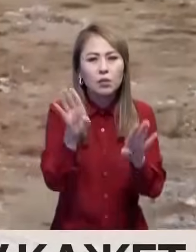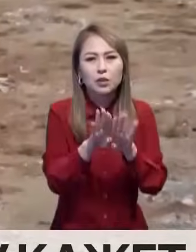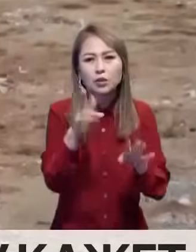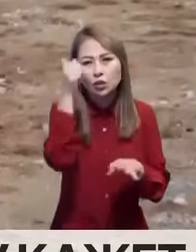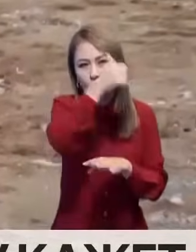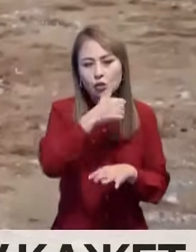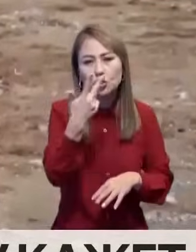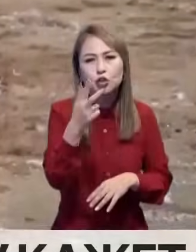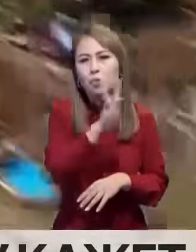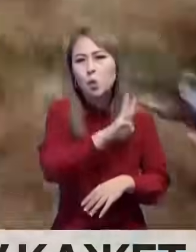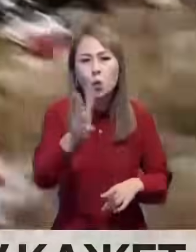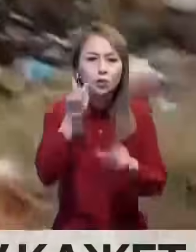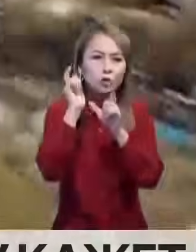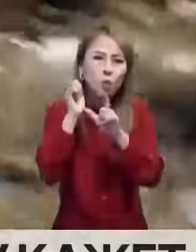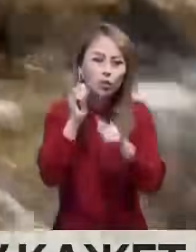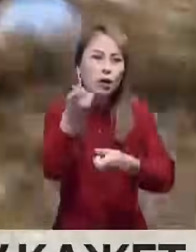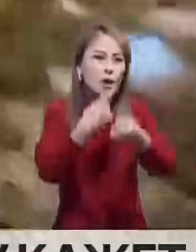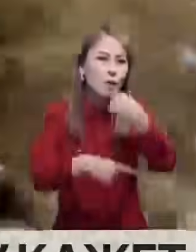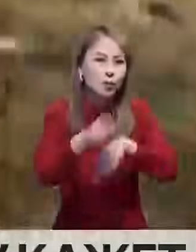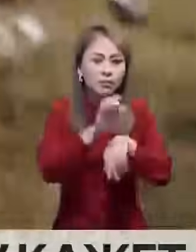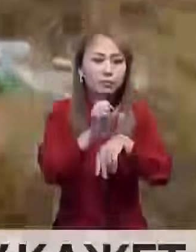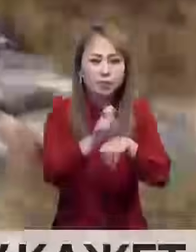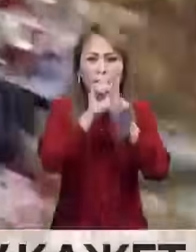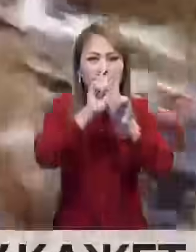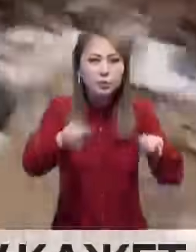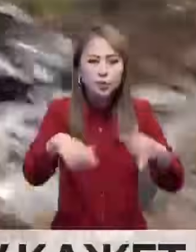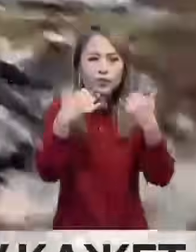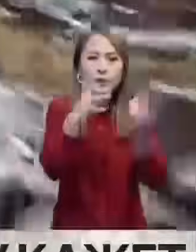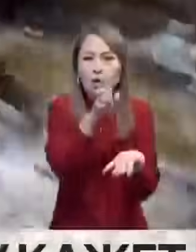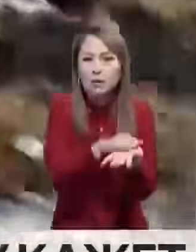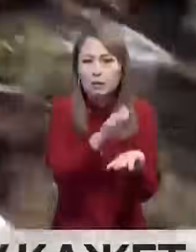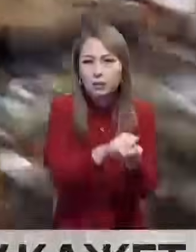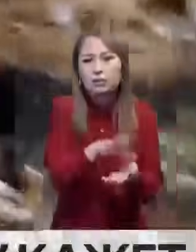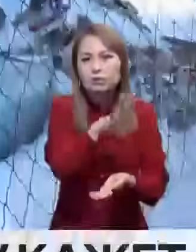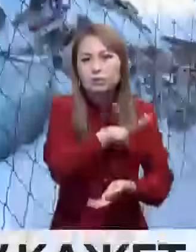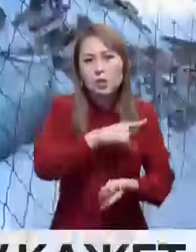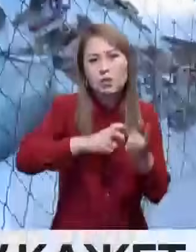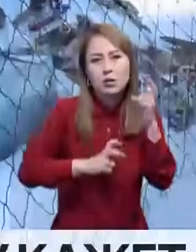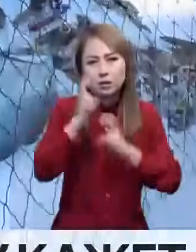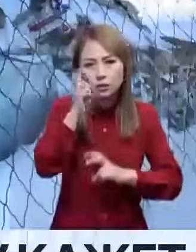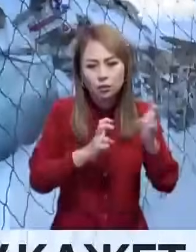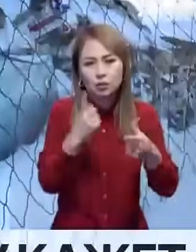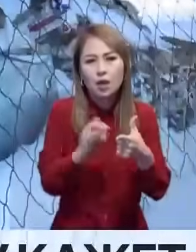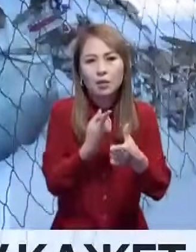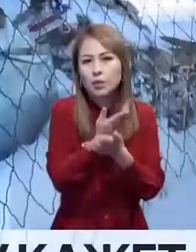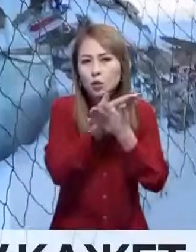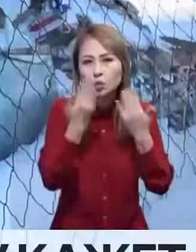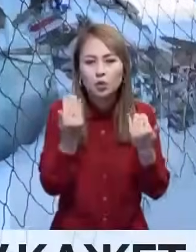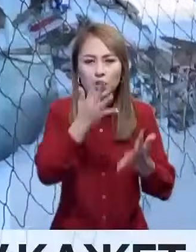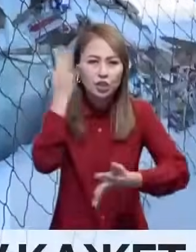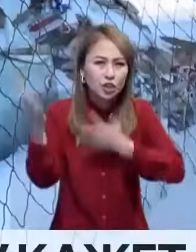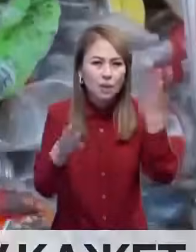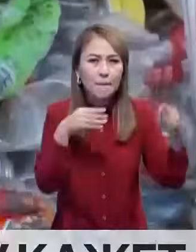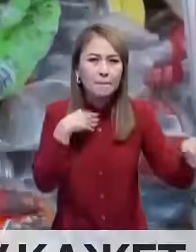миллион тонна пластик шығарылады, бірақ қайта өңделмейді. Өйткені онымен айналысатын кәсіпорын атымен жоқ. Желмен бірге ұшқан